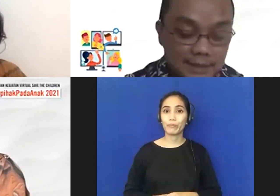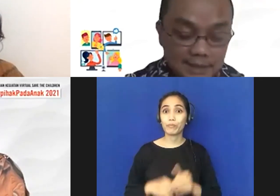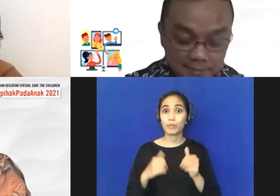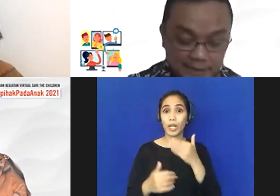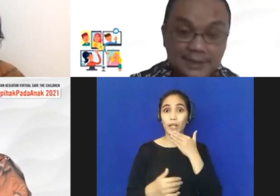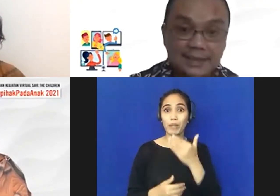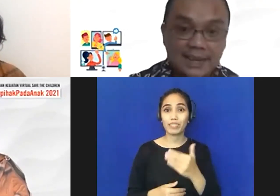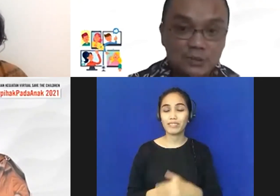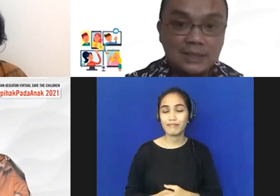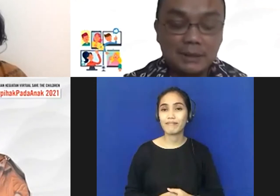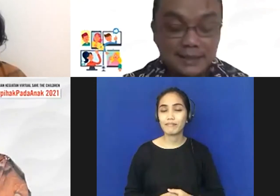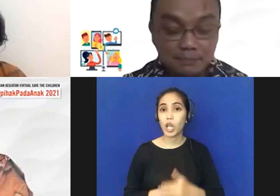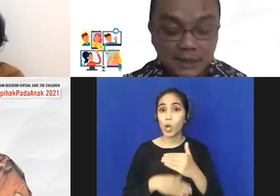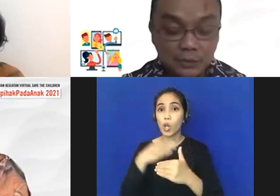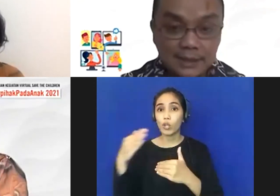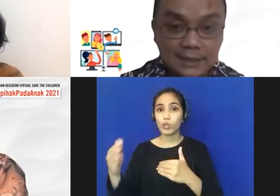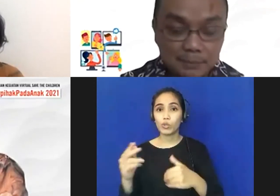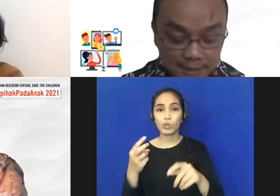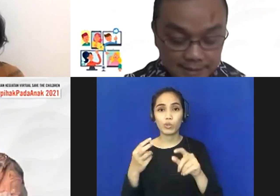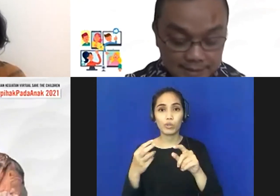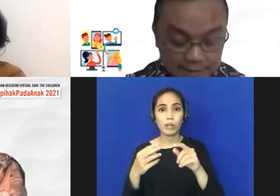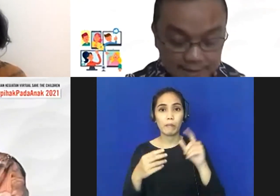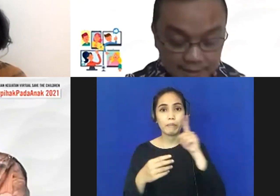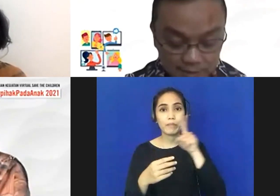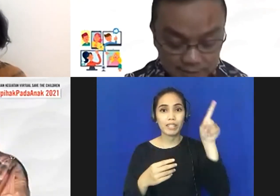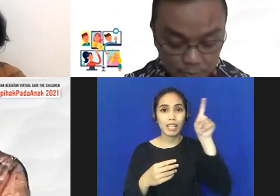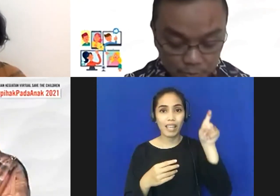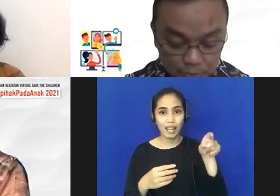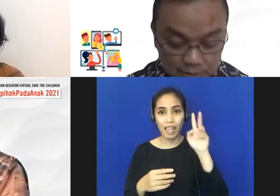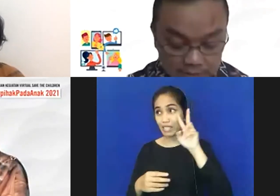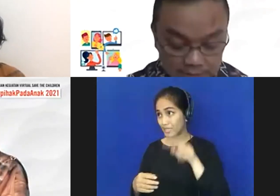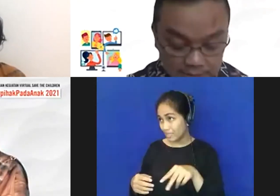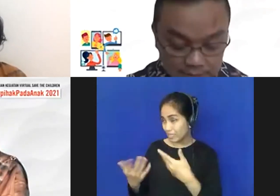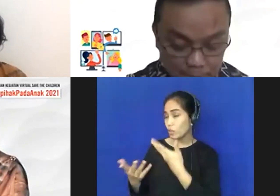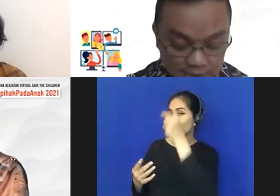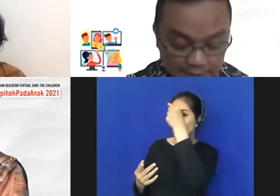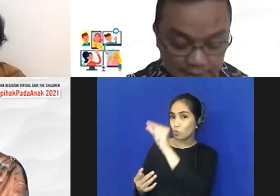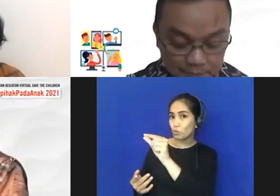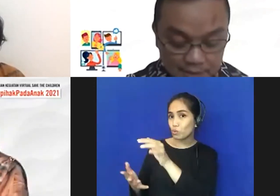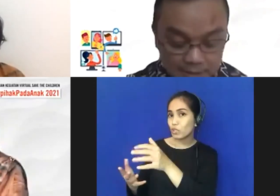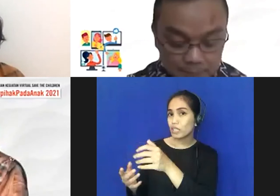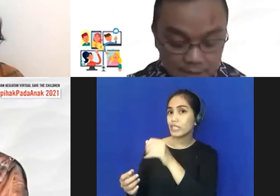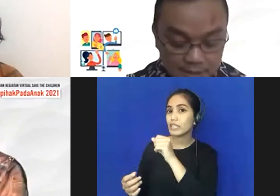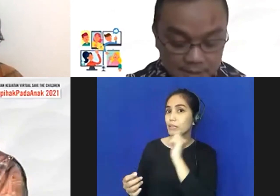kasih. Baik, kita lanjut ke pertanyaan berikutnya. Ada pertanyaan lagi untuk Ibu